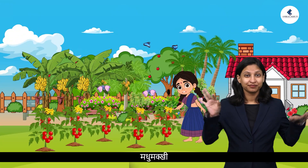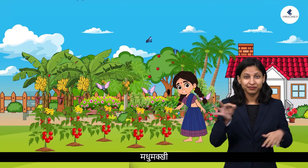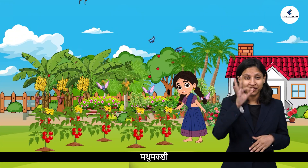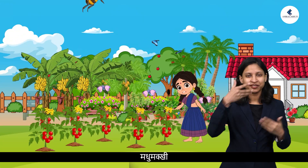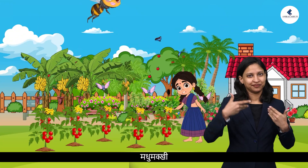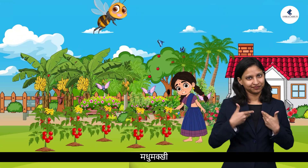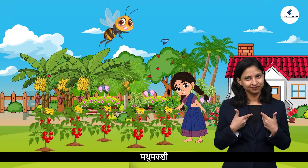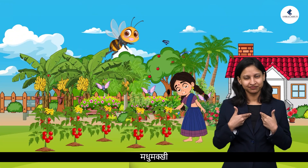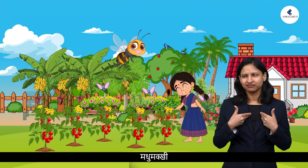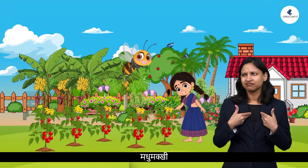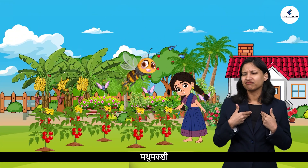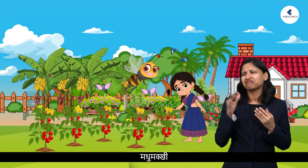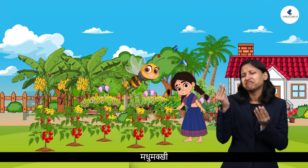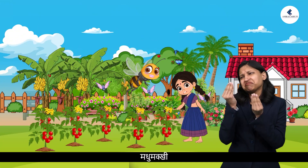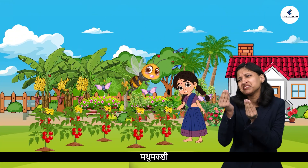मधुमक्खी,